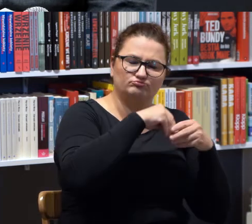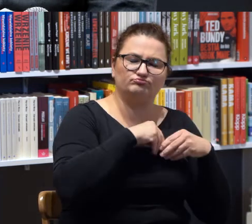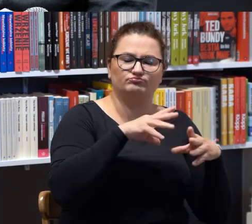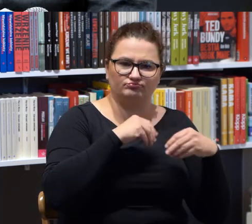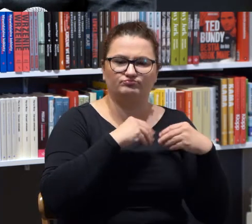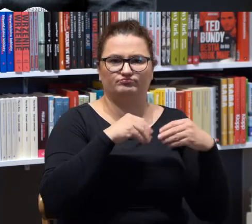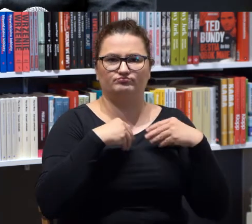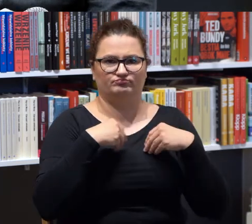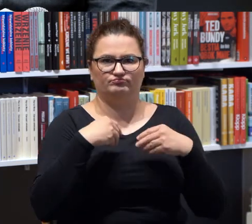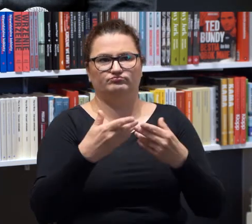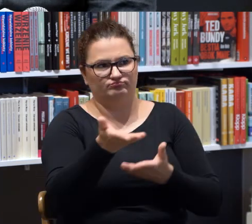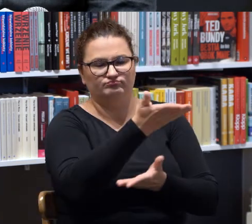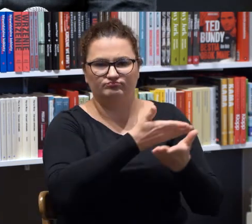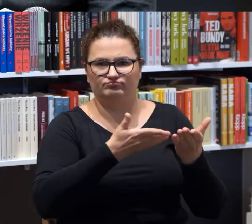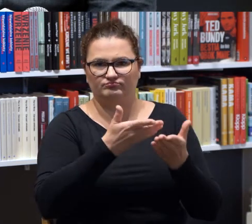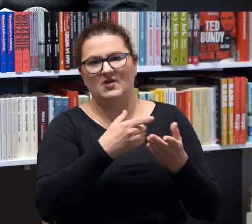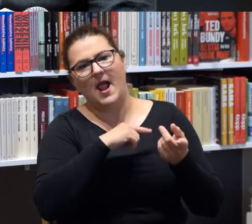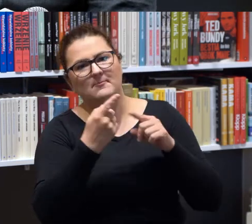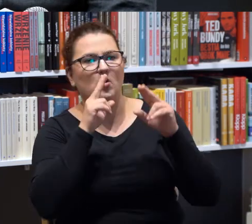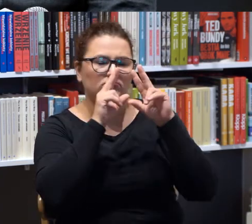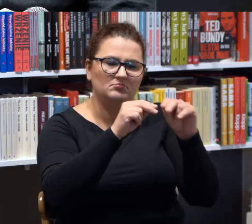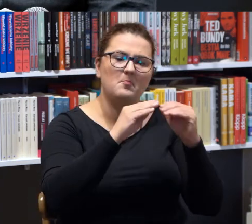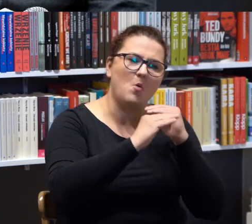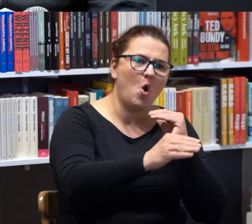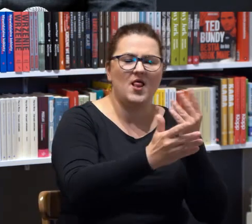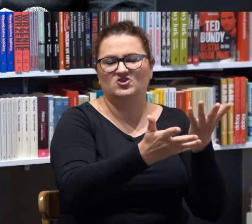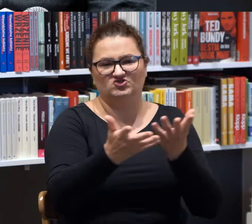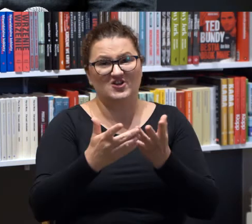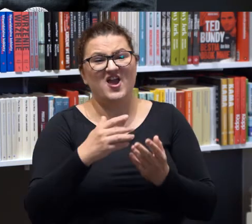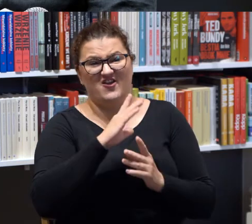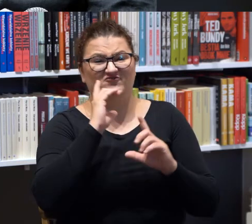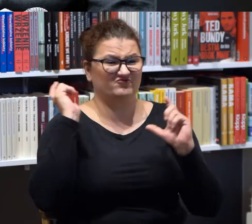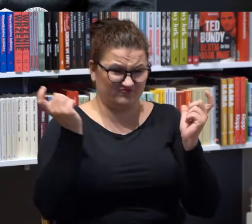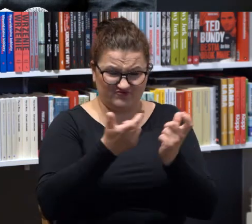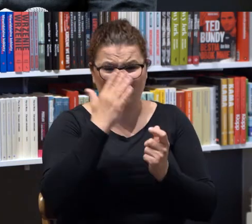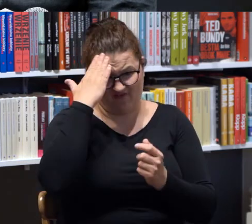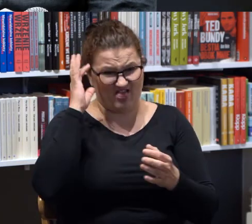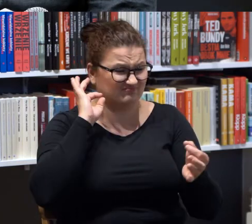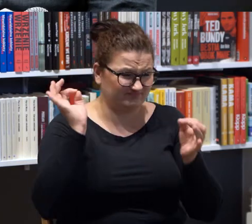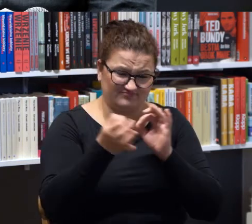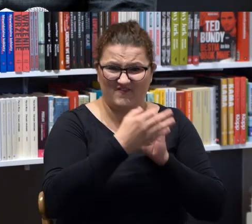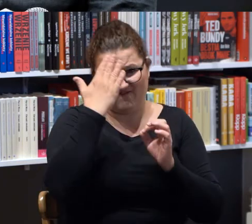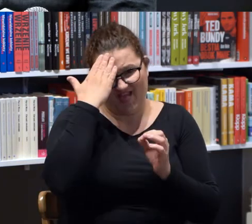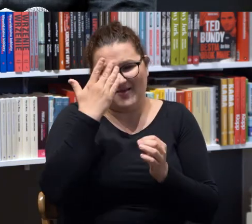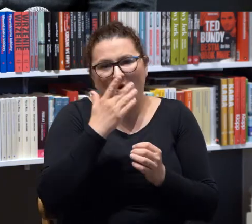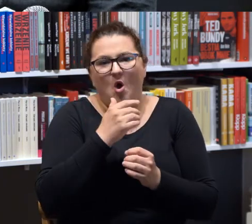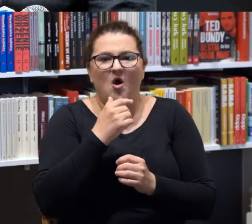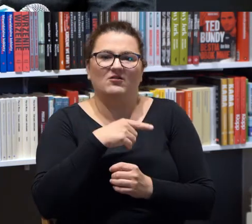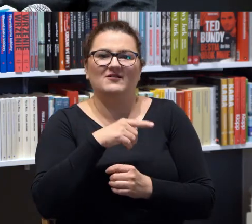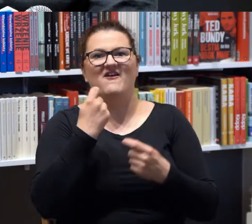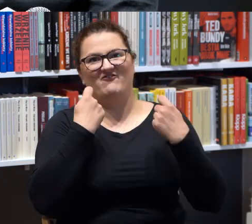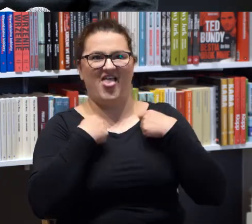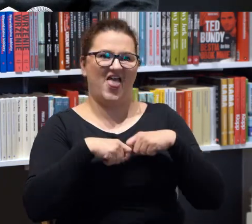zastanowiłam, albo spała po jakichś polach. W każdym razie wszyscy wiedzieli, no bo wiadomo, że jakby, tak jak anonimowość alkoholika na wsi